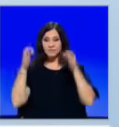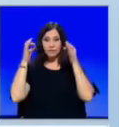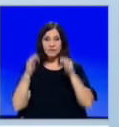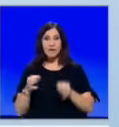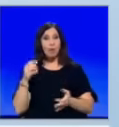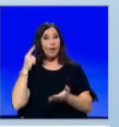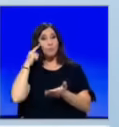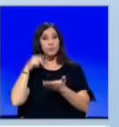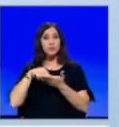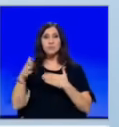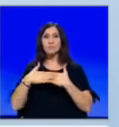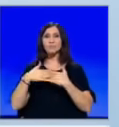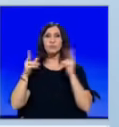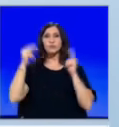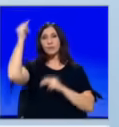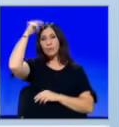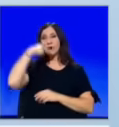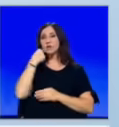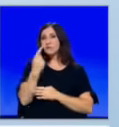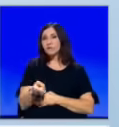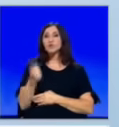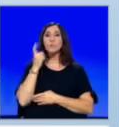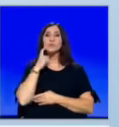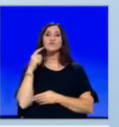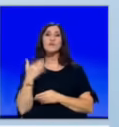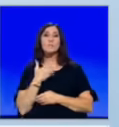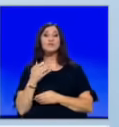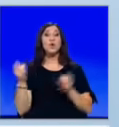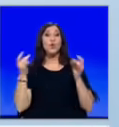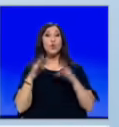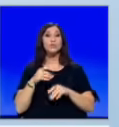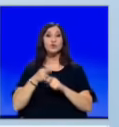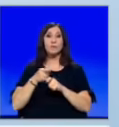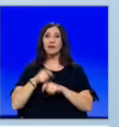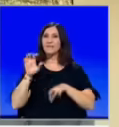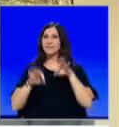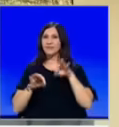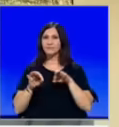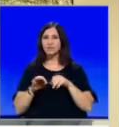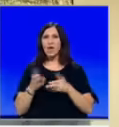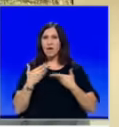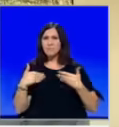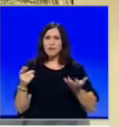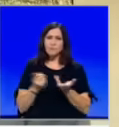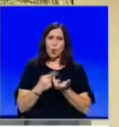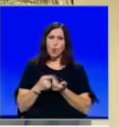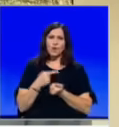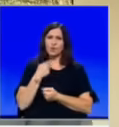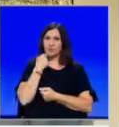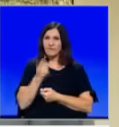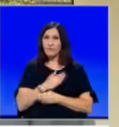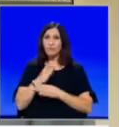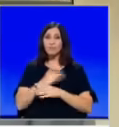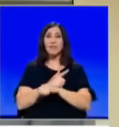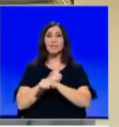официална позиция от ППДБ заявиха, че Борисов и Пеевски отново ще правят избори. Ние многократно заявихме в